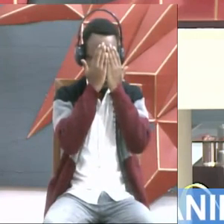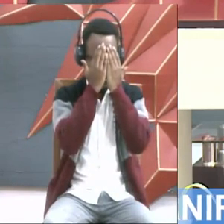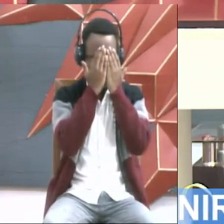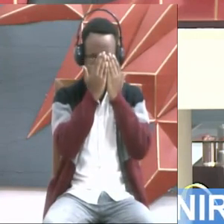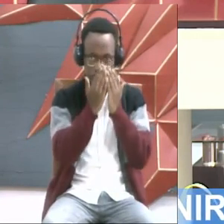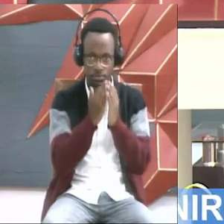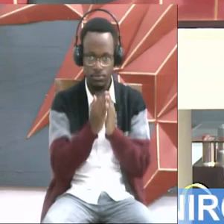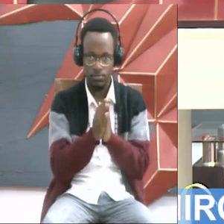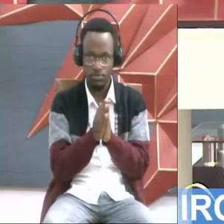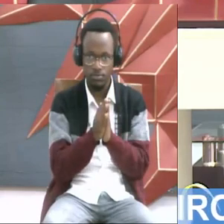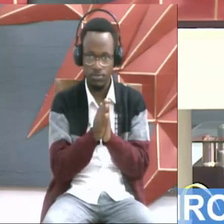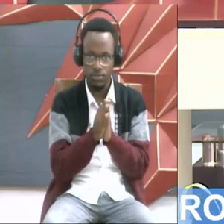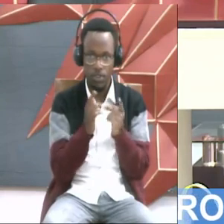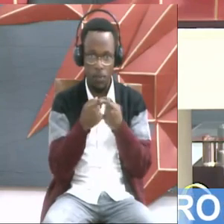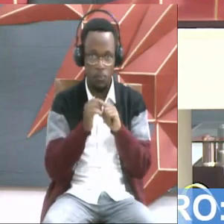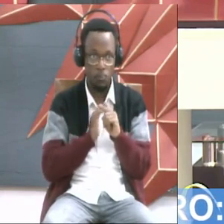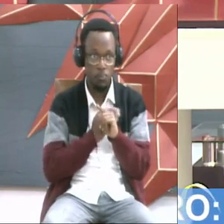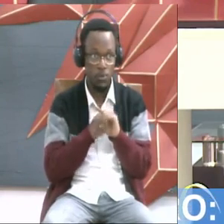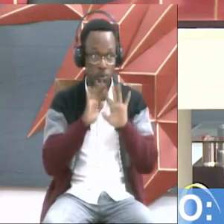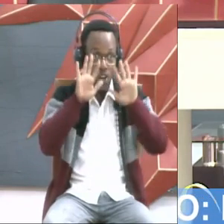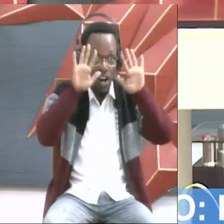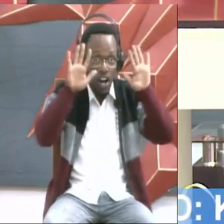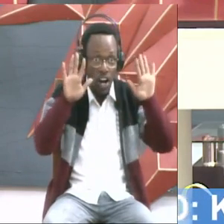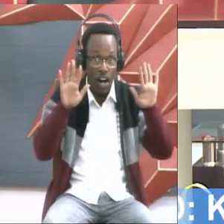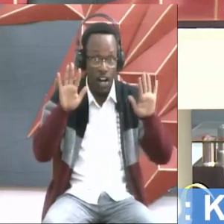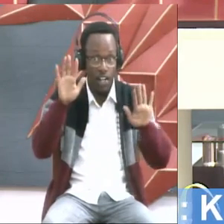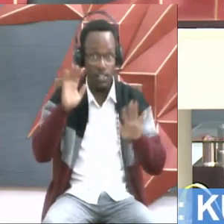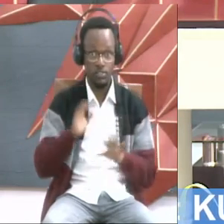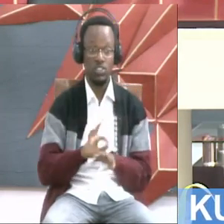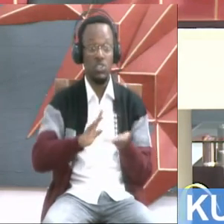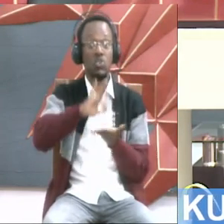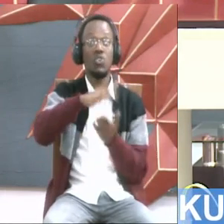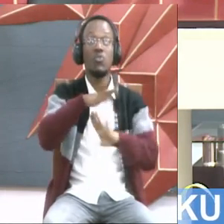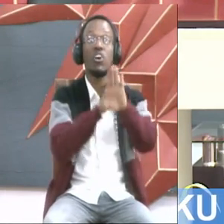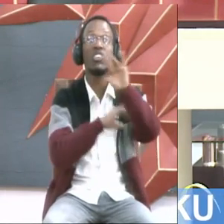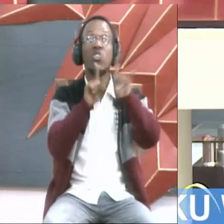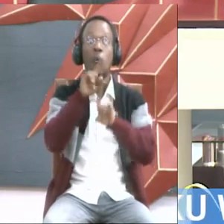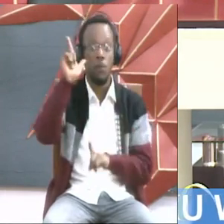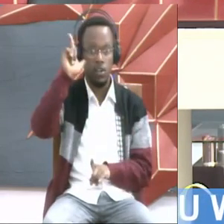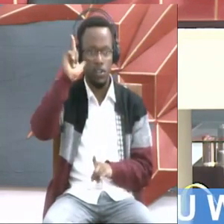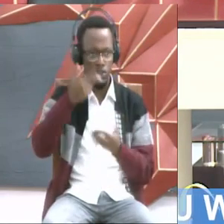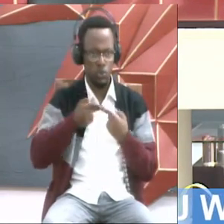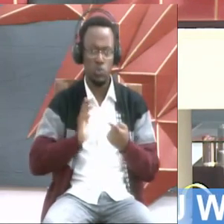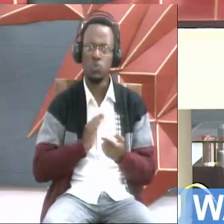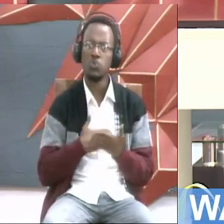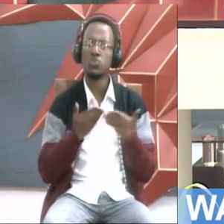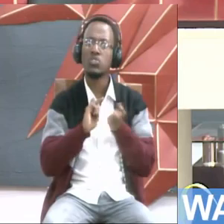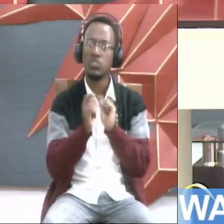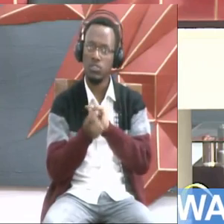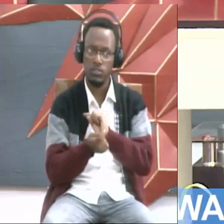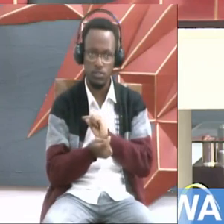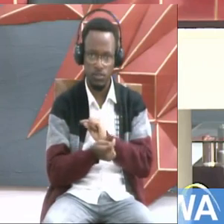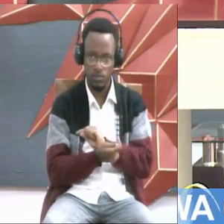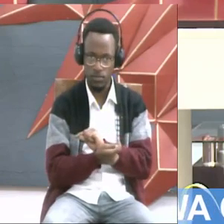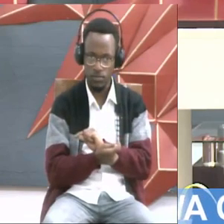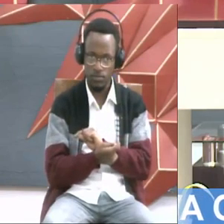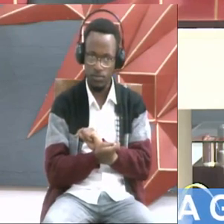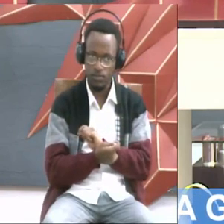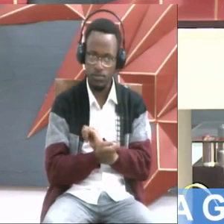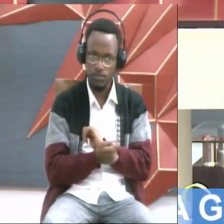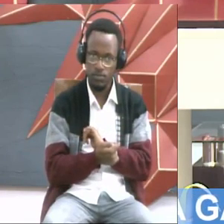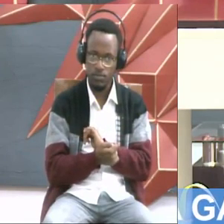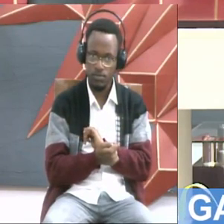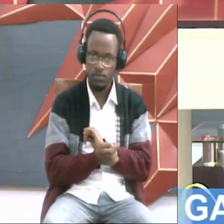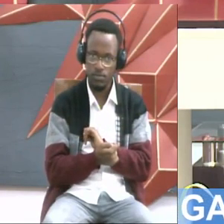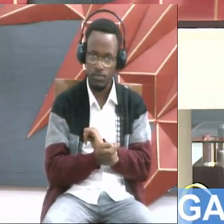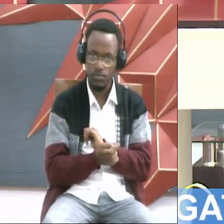turerekana nk'icirore ubwiza bw'umwami turahinduka Que Dieu soit